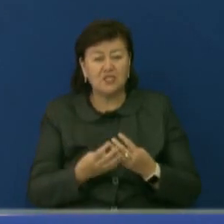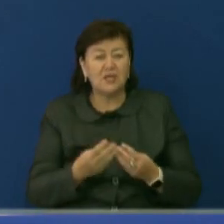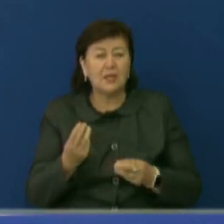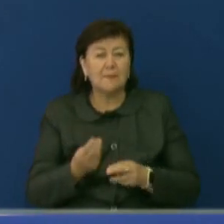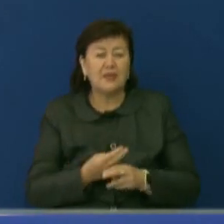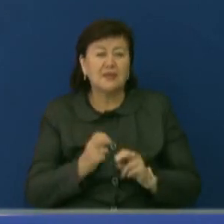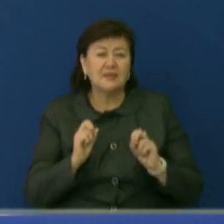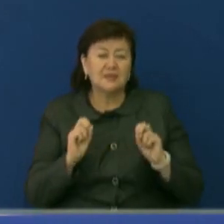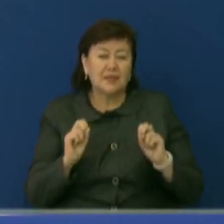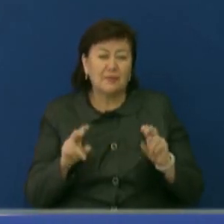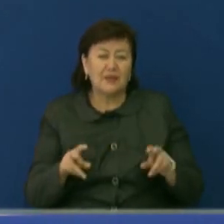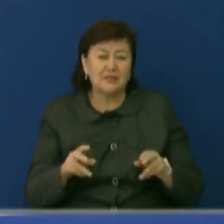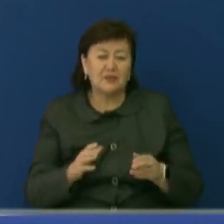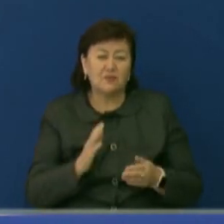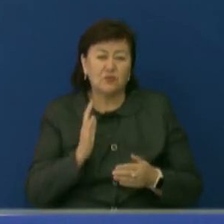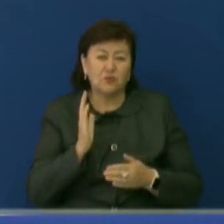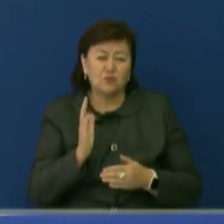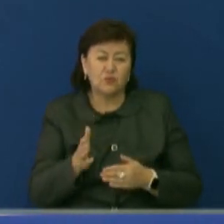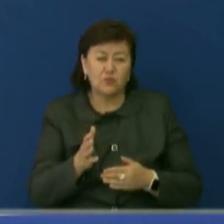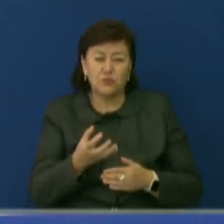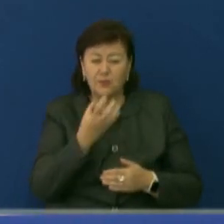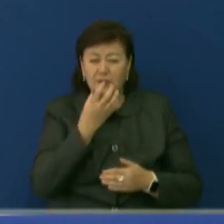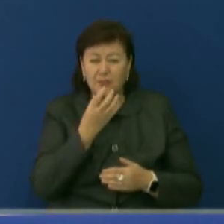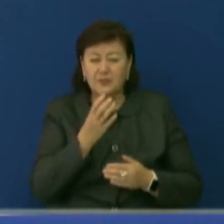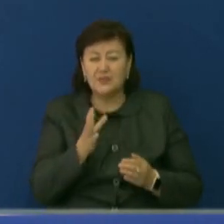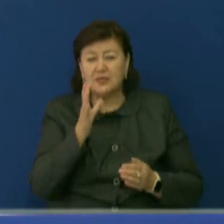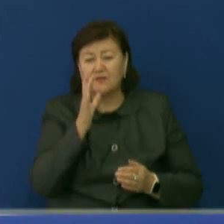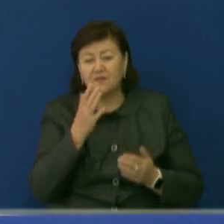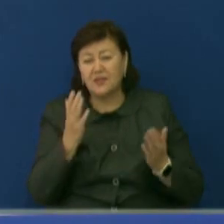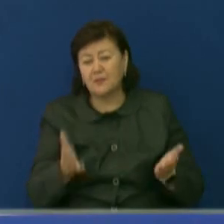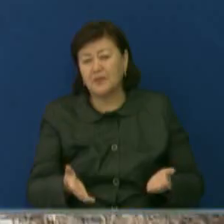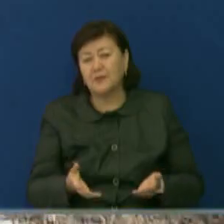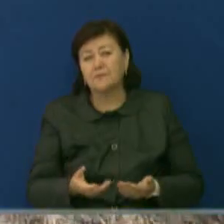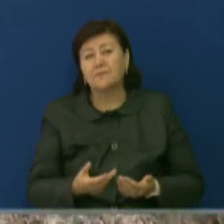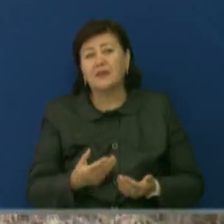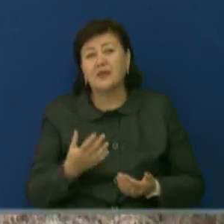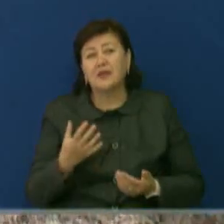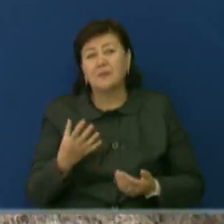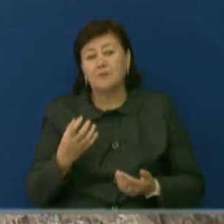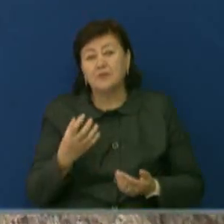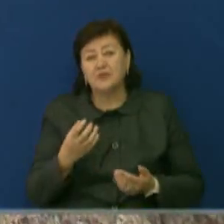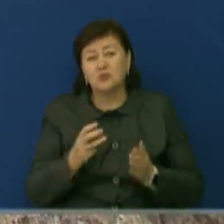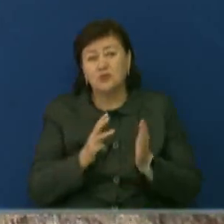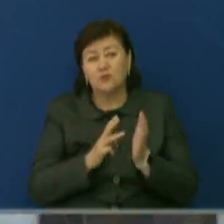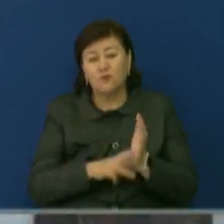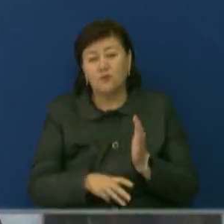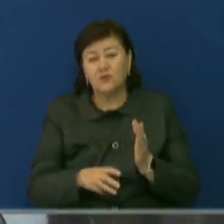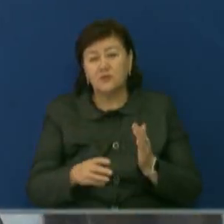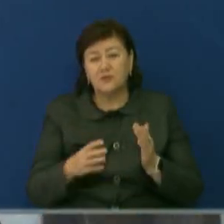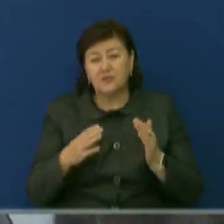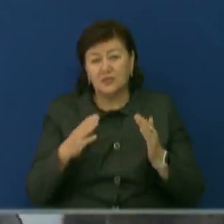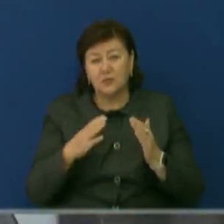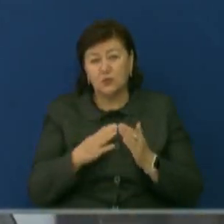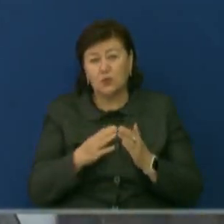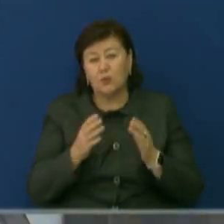в предстоящем отопительном сезоне. С начала года в области зарегистрировано 950 пожаров. 582 дома пострадали